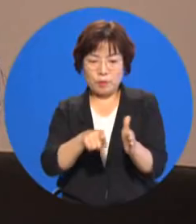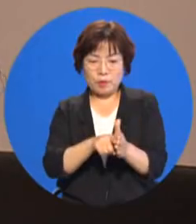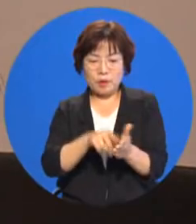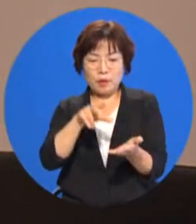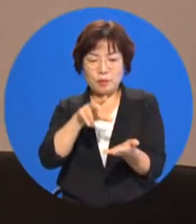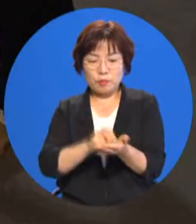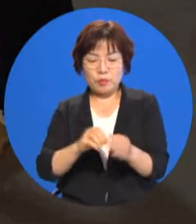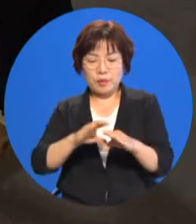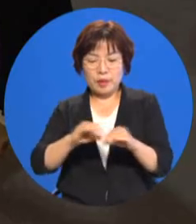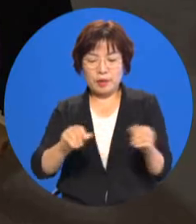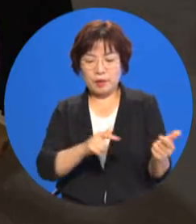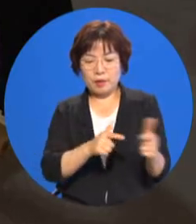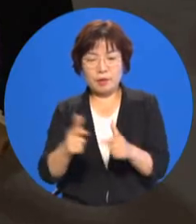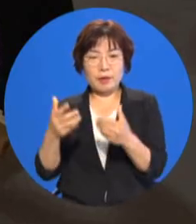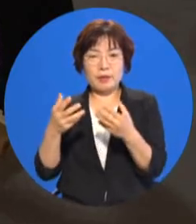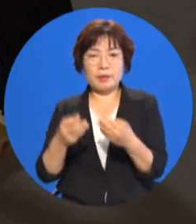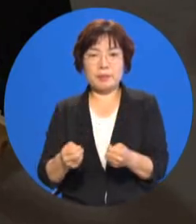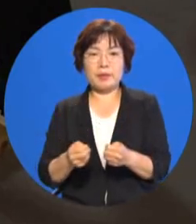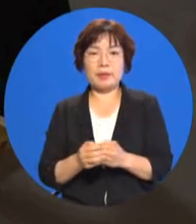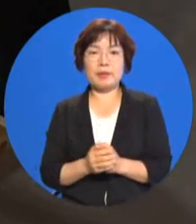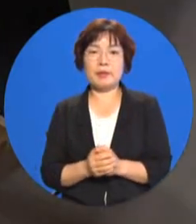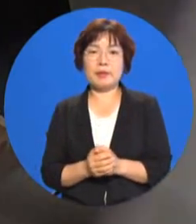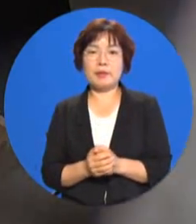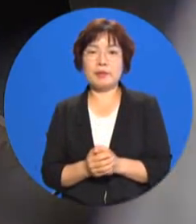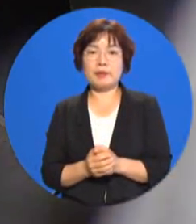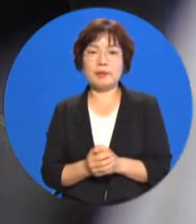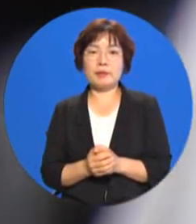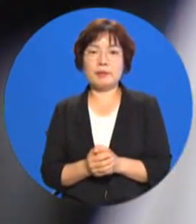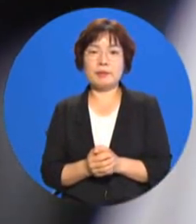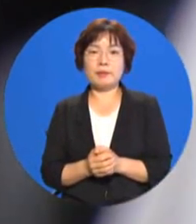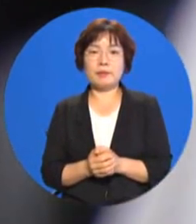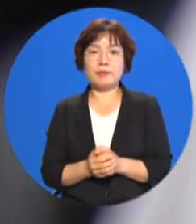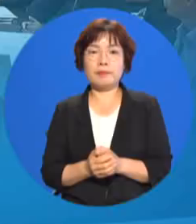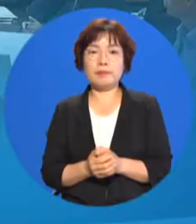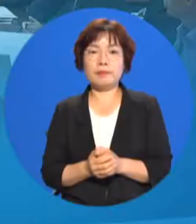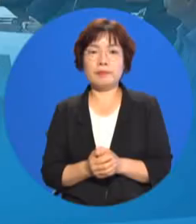산은 여전히 많은 상황입니다. MBC 뉴스 조희원입니다.